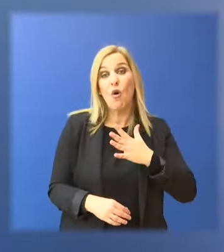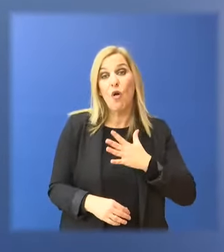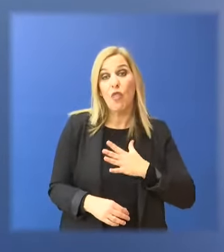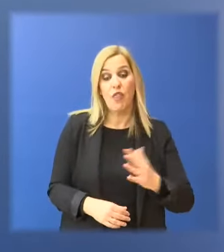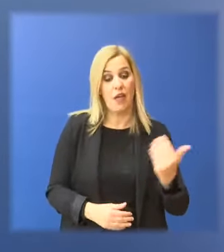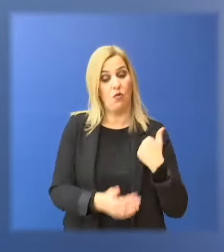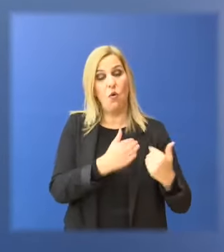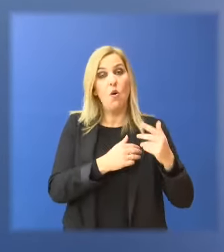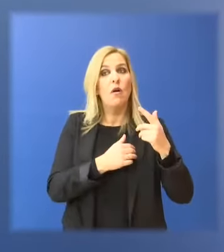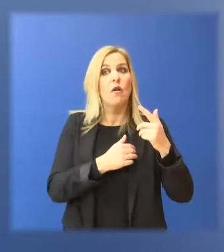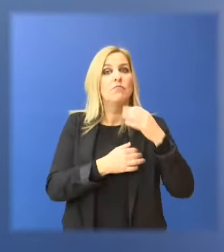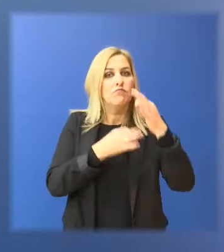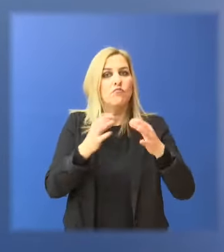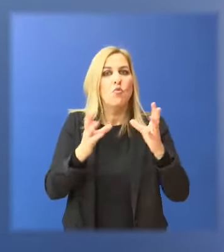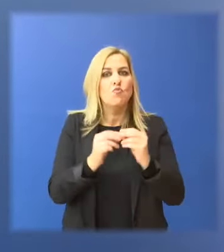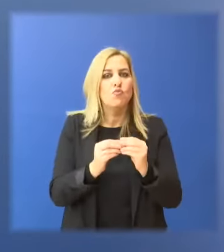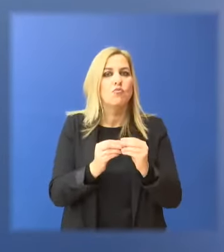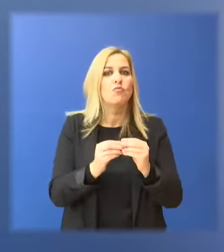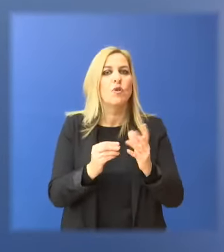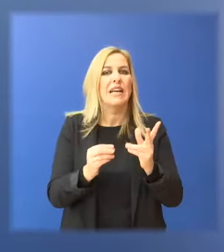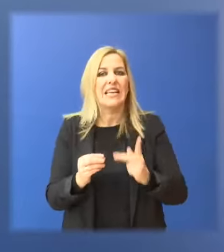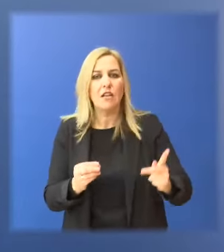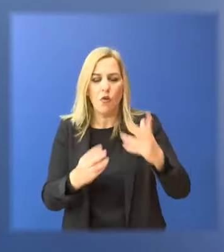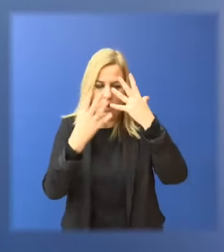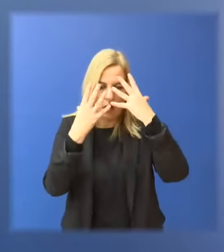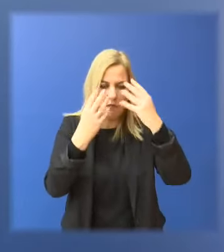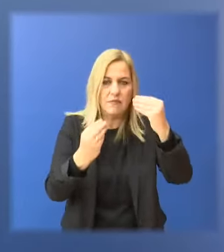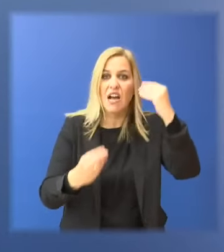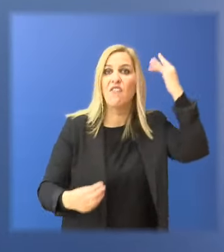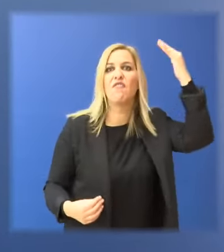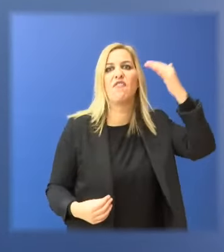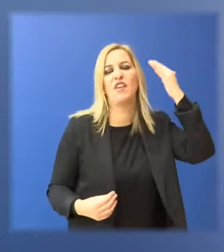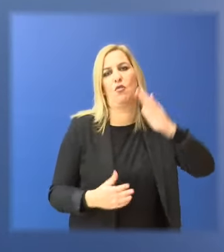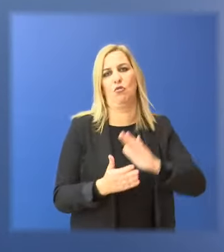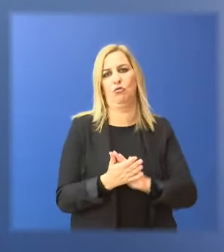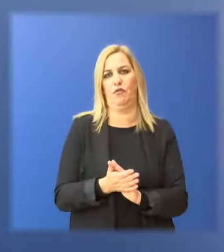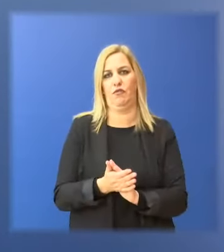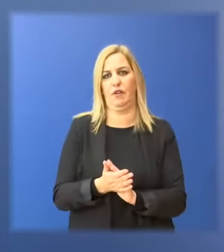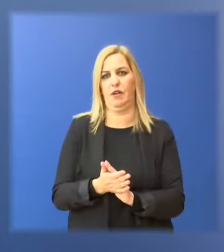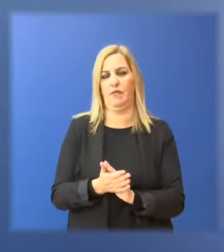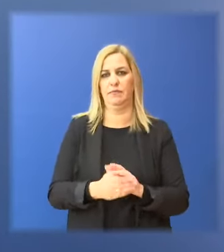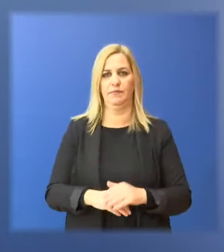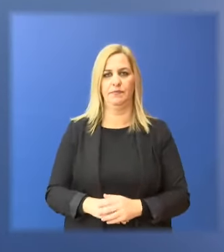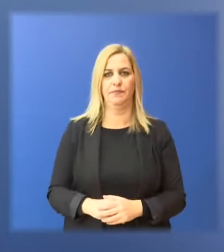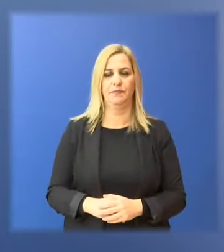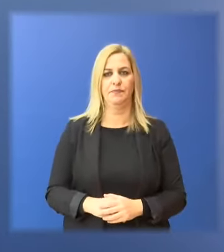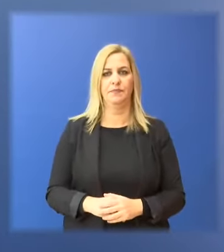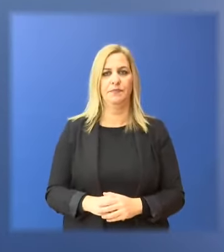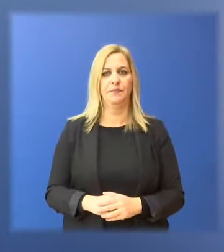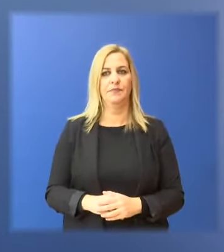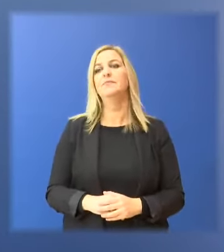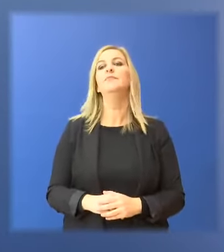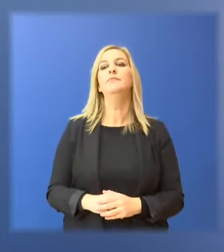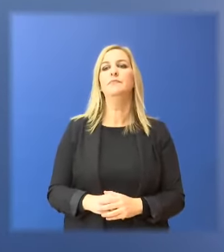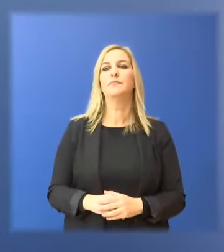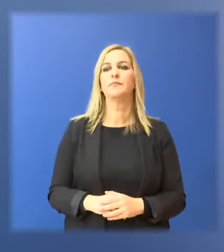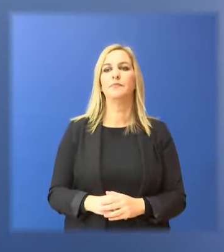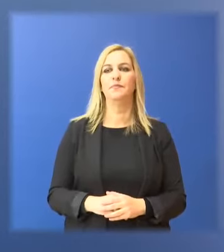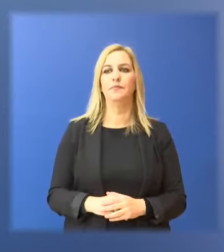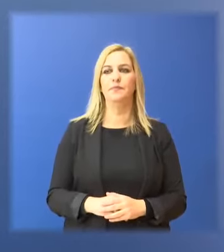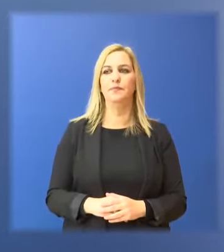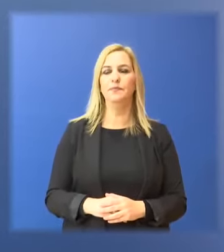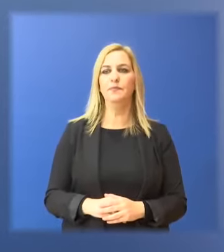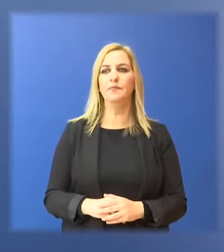οι θέσεις μας στους πολίτες, στην κοινωνία συνολικά, με το άρχιε της χθεσινή ανάλυση του Πρωθυπουργού.